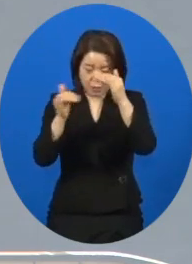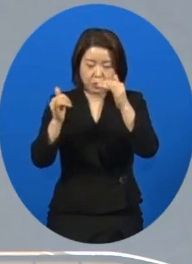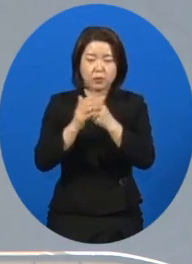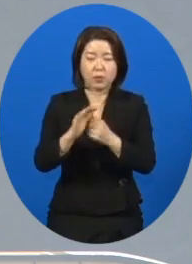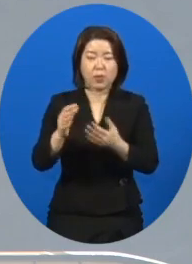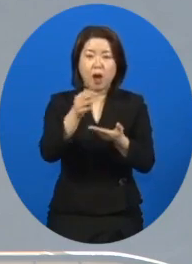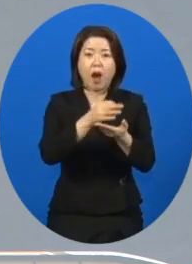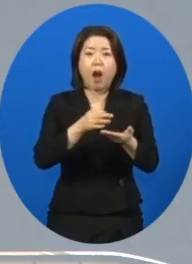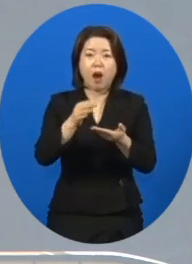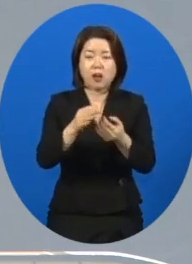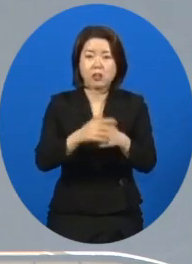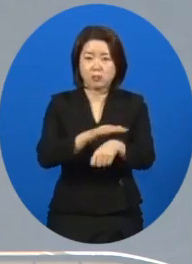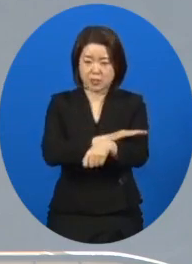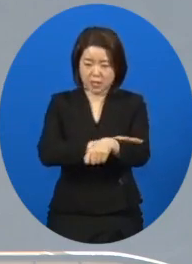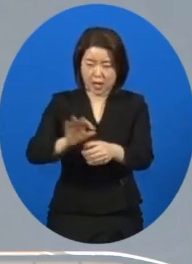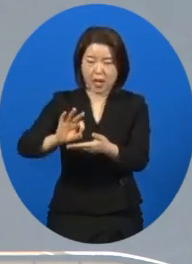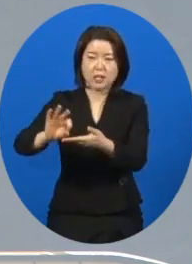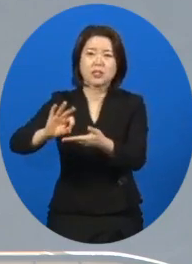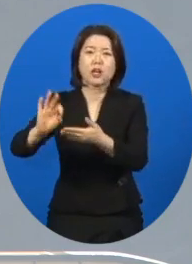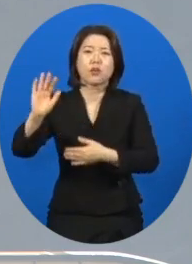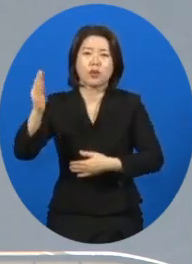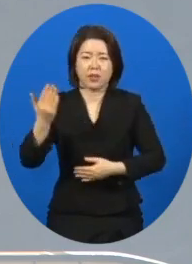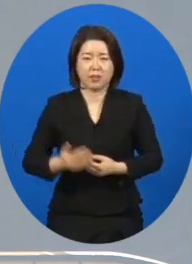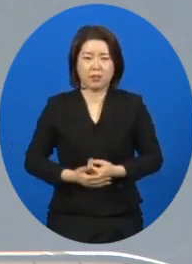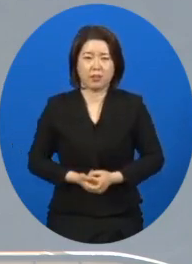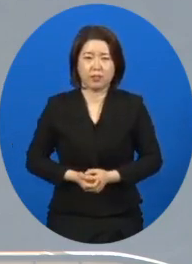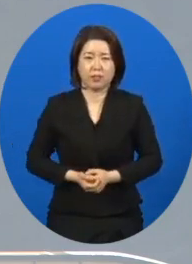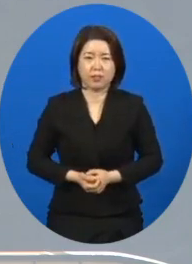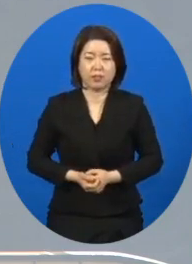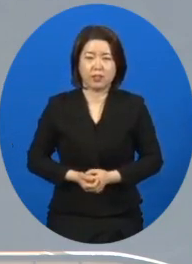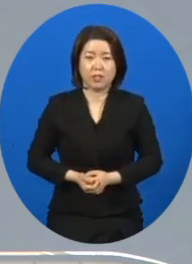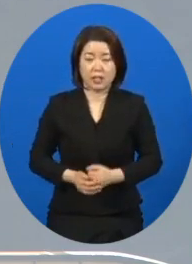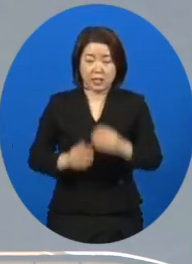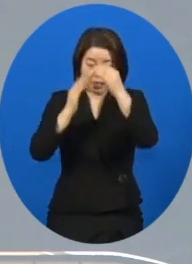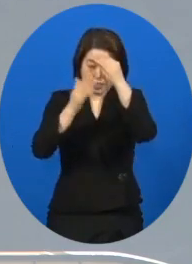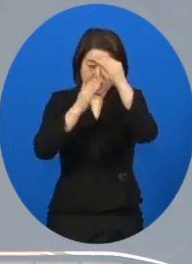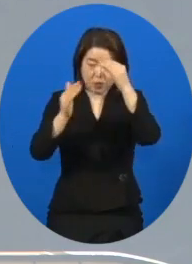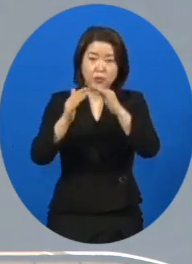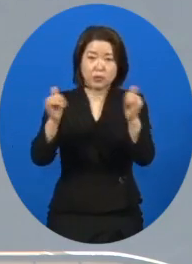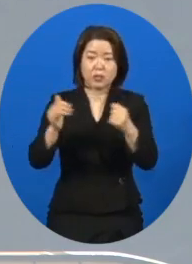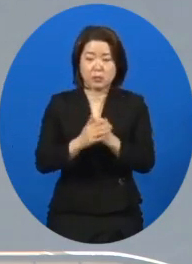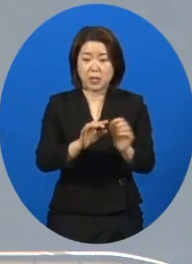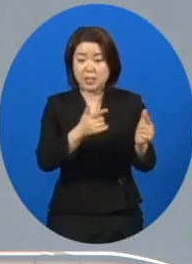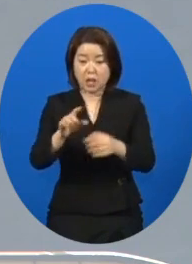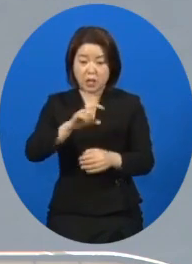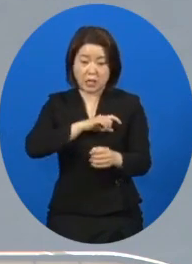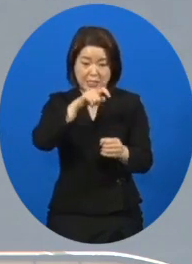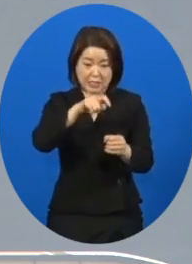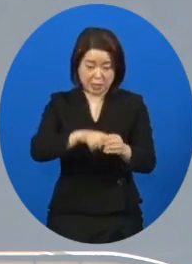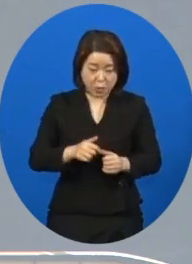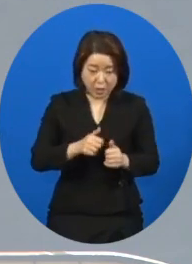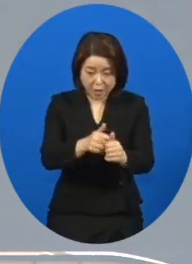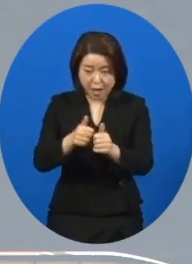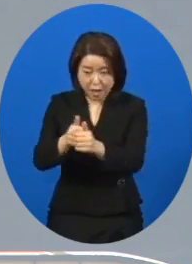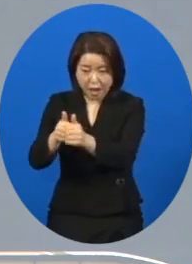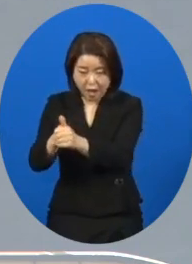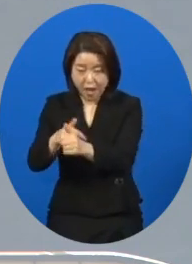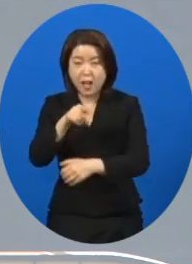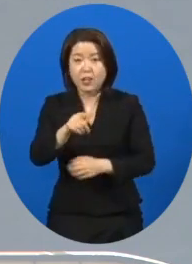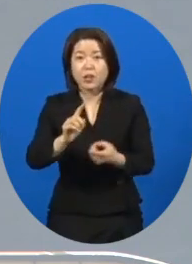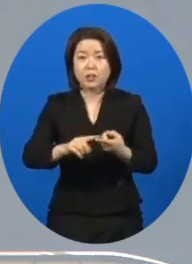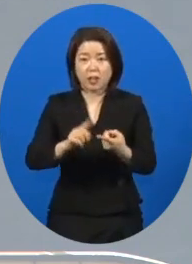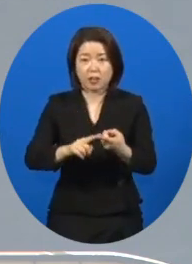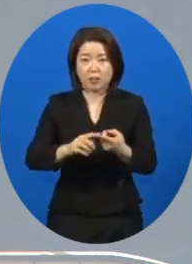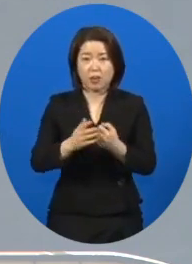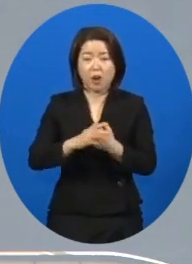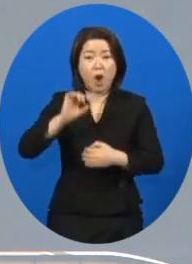헌금을 잘 써야 합니다. 성도들이 여러 제목으로 헌금한 것은 기본적으로